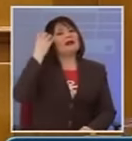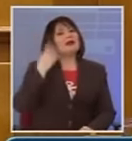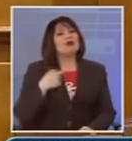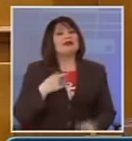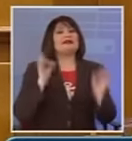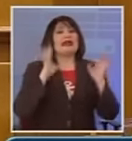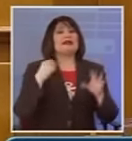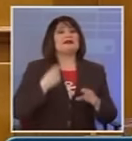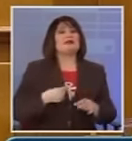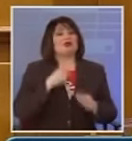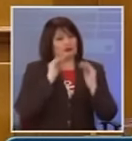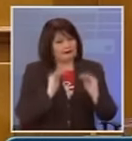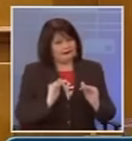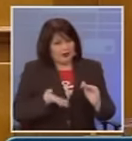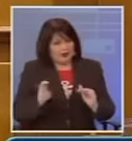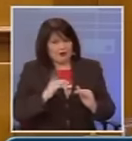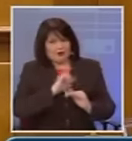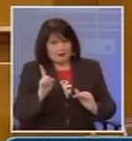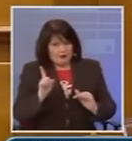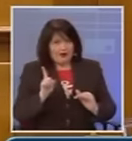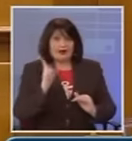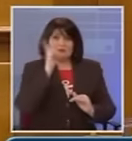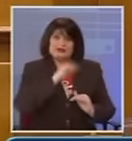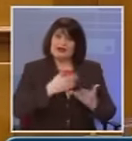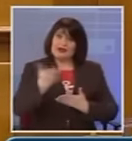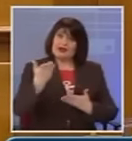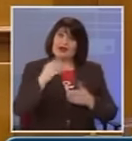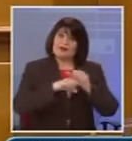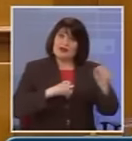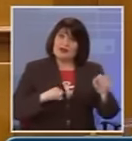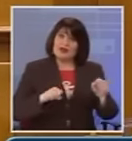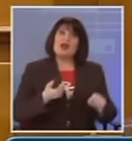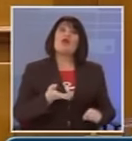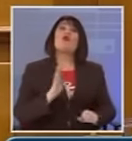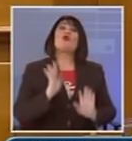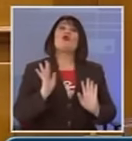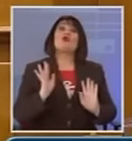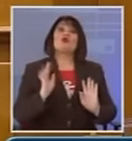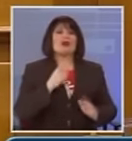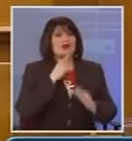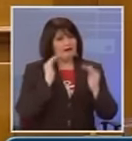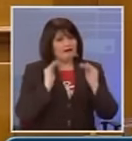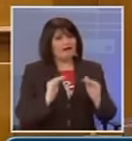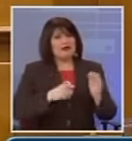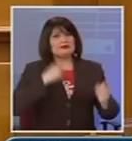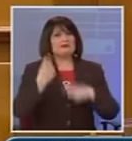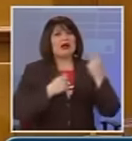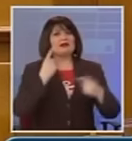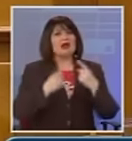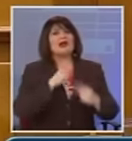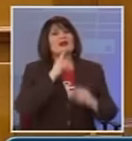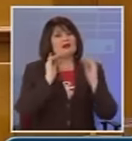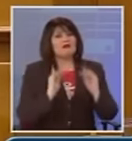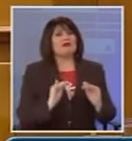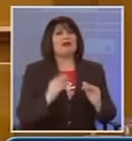από το δημόσιο. Ούτε καν εκείνοι που βρέθηκαν με πλαστά πιστοποιητικά. Εννοείται να συνεχίζεται η απίστευτη σπατάλη που γινόταν